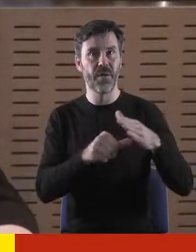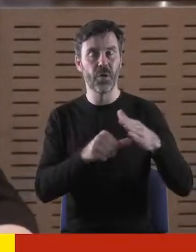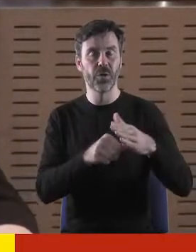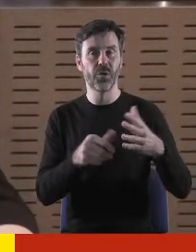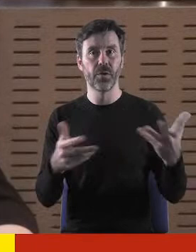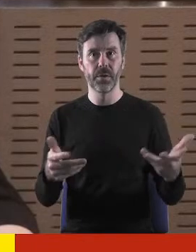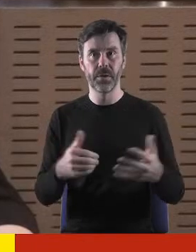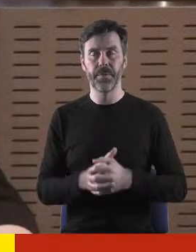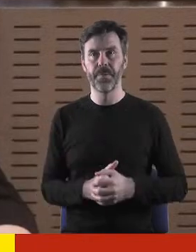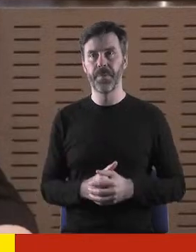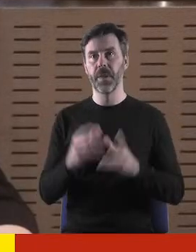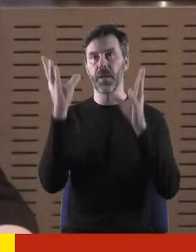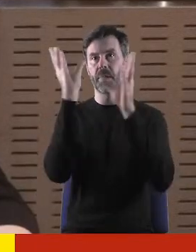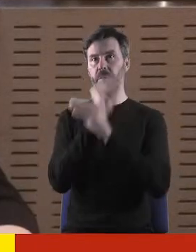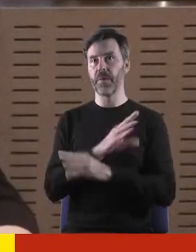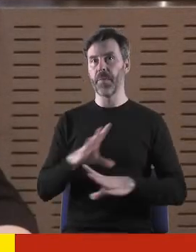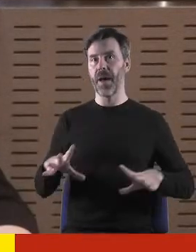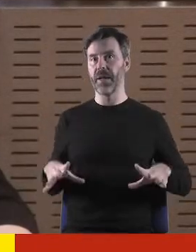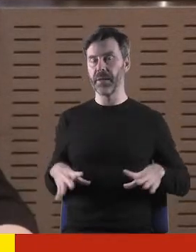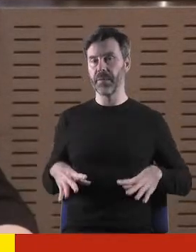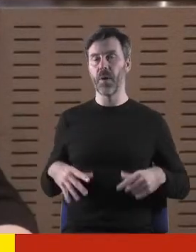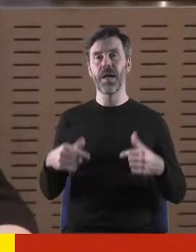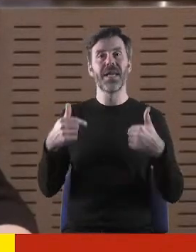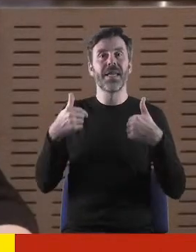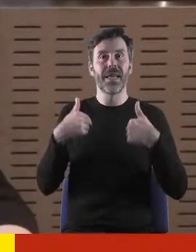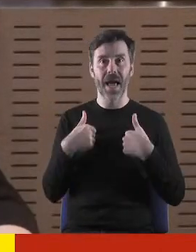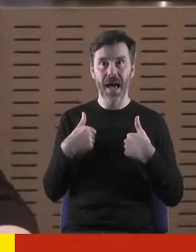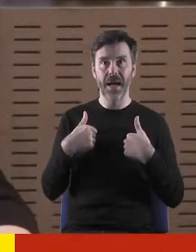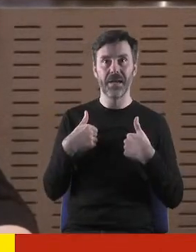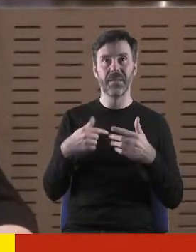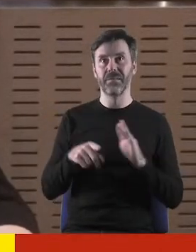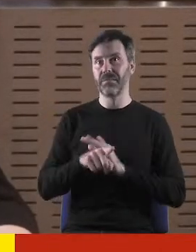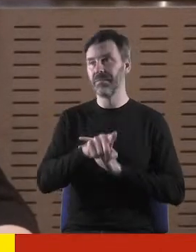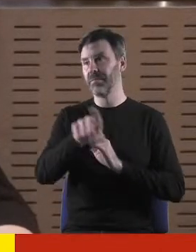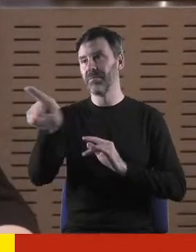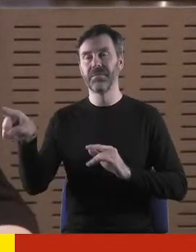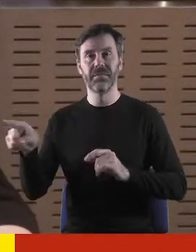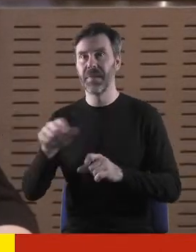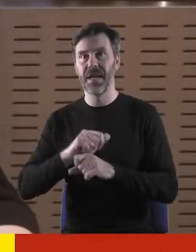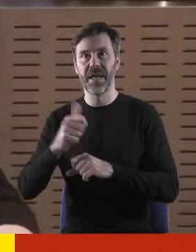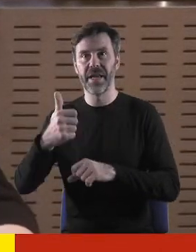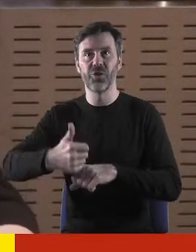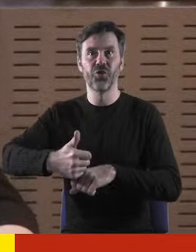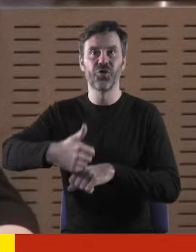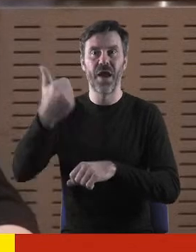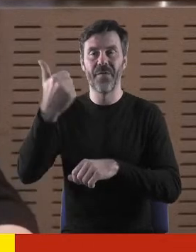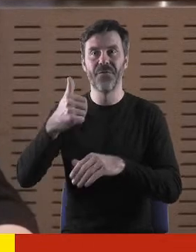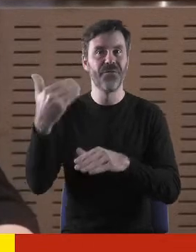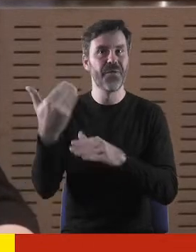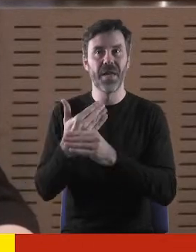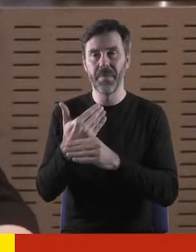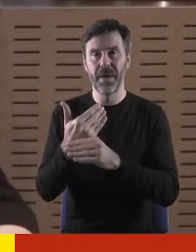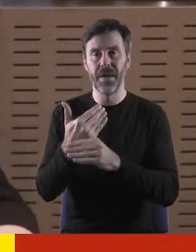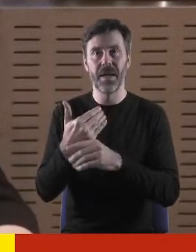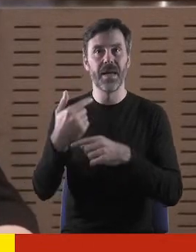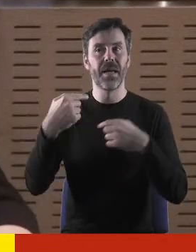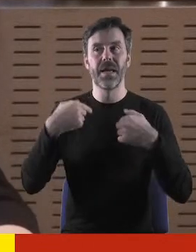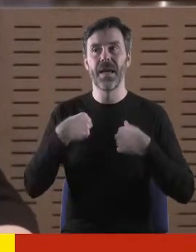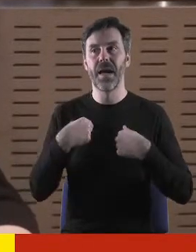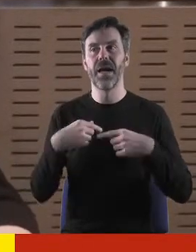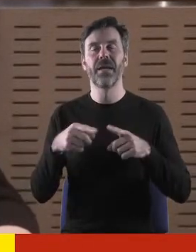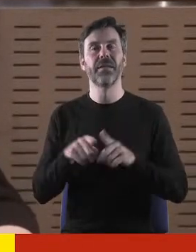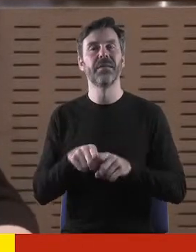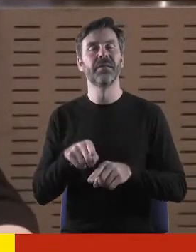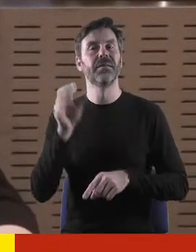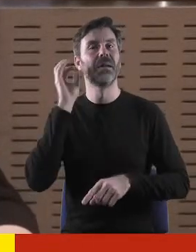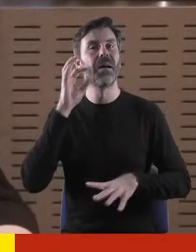Państwo, ani ja, ani Państwo nie jesteśmy pracodawcami. Uważam, że ani ja, ani pan radny nie